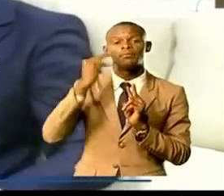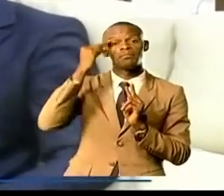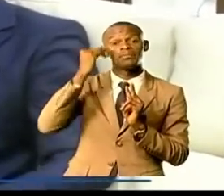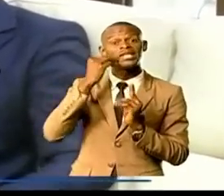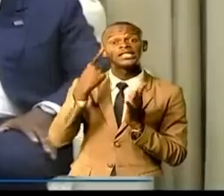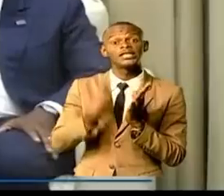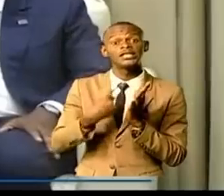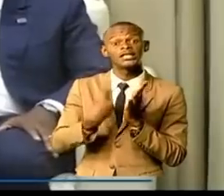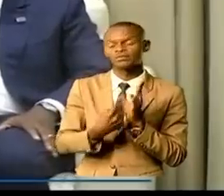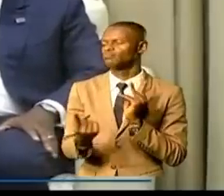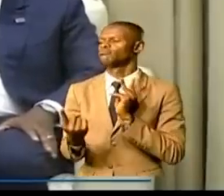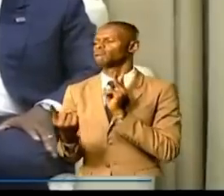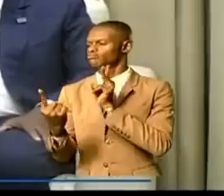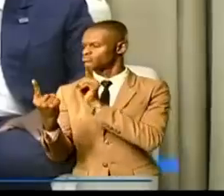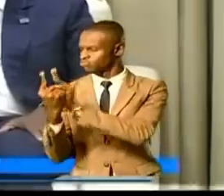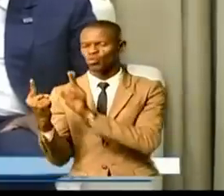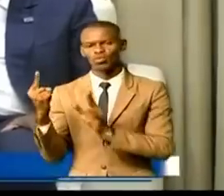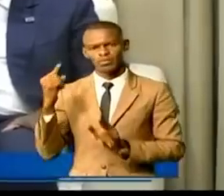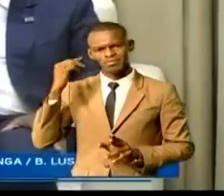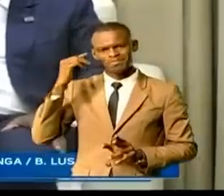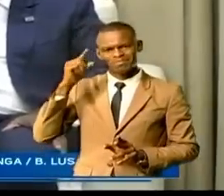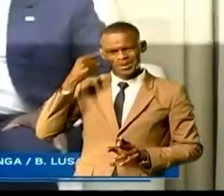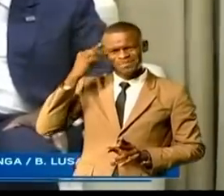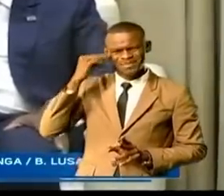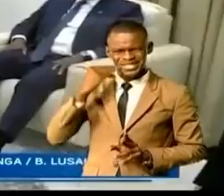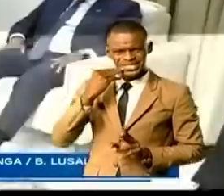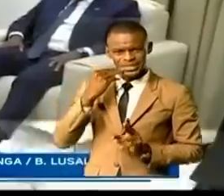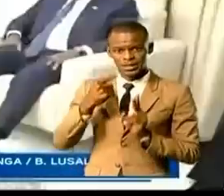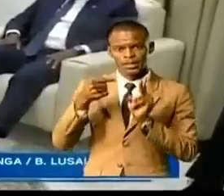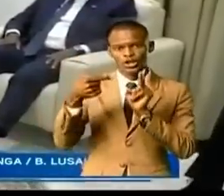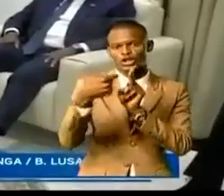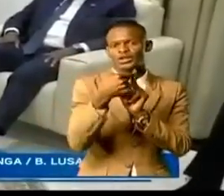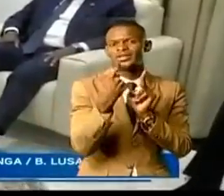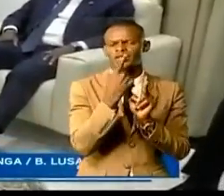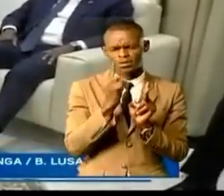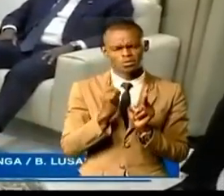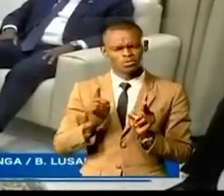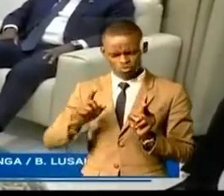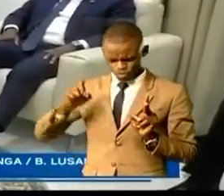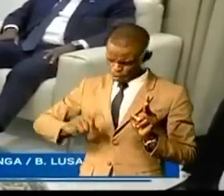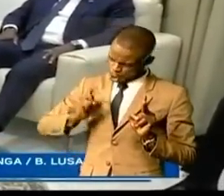reçu par les chefs du gouvernement, car Martin Bakolé défend les couleurs